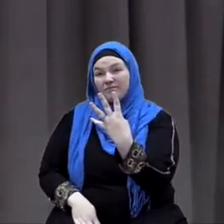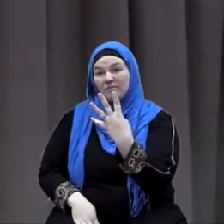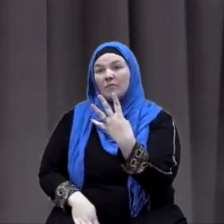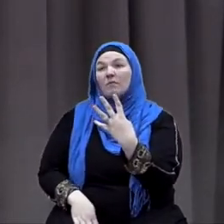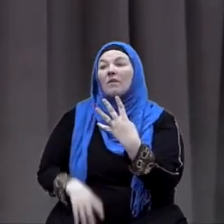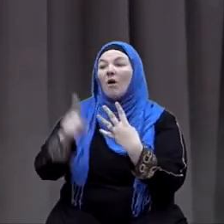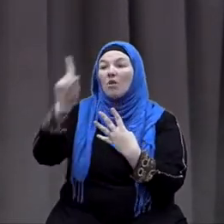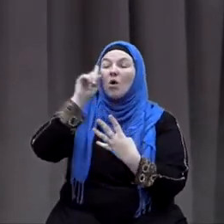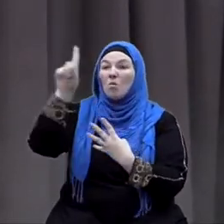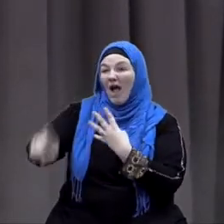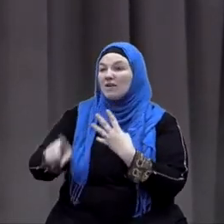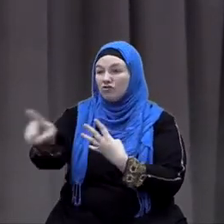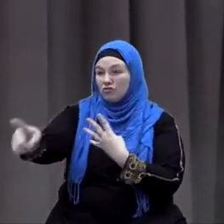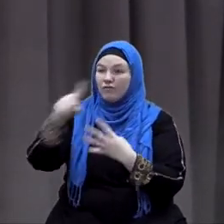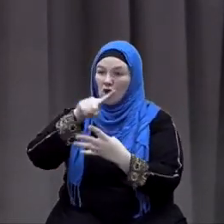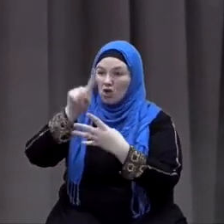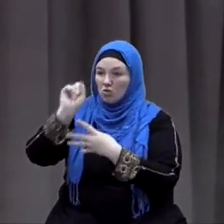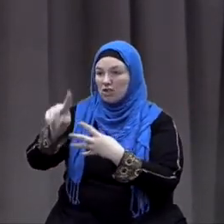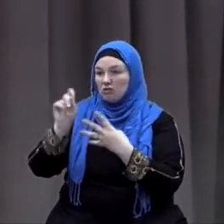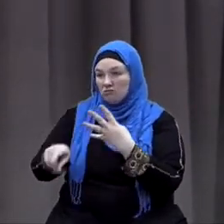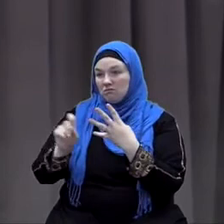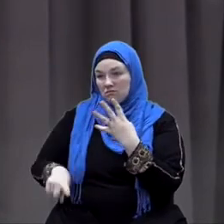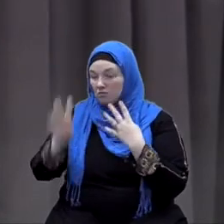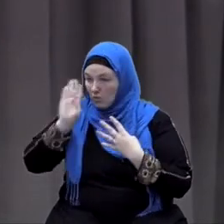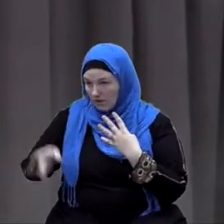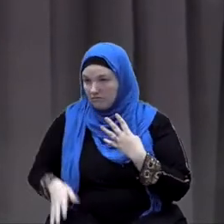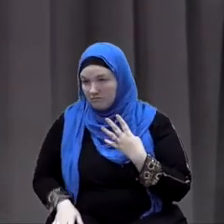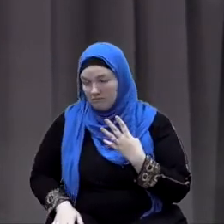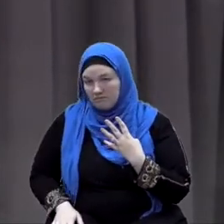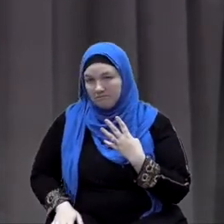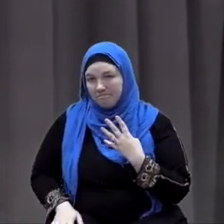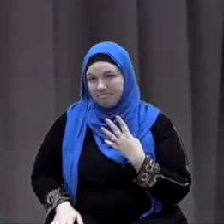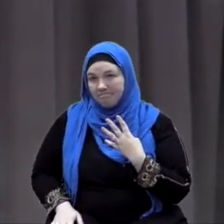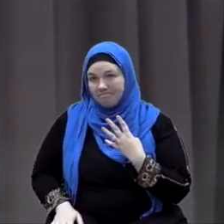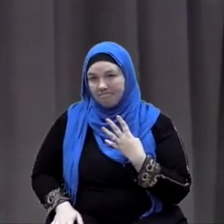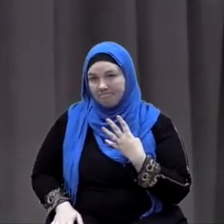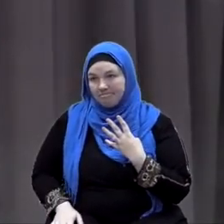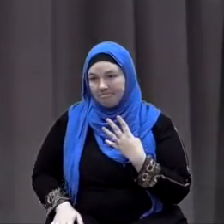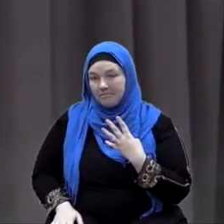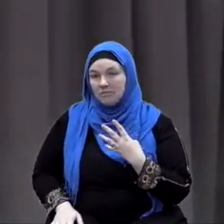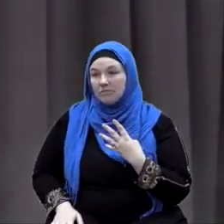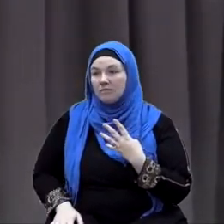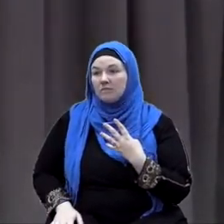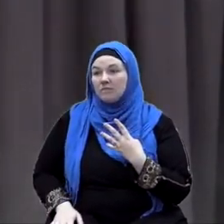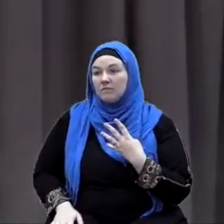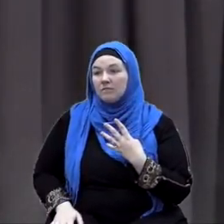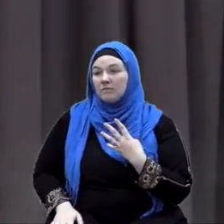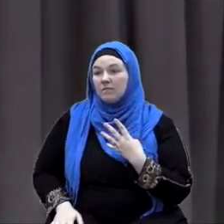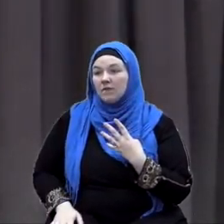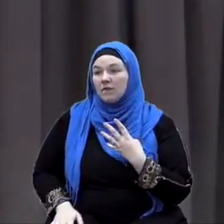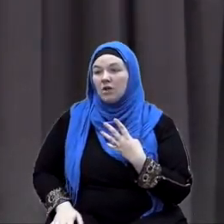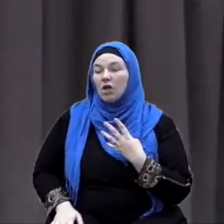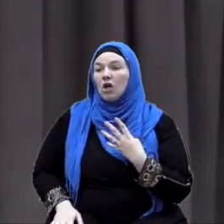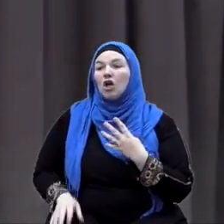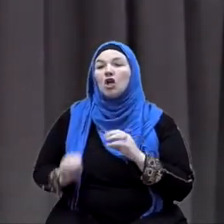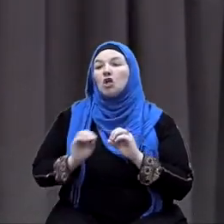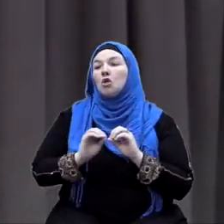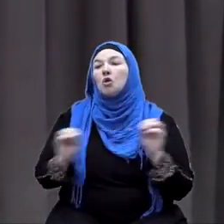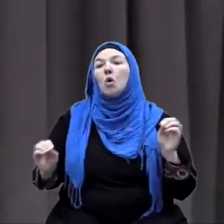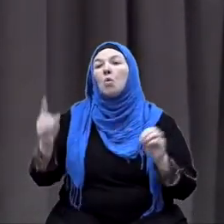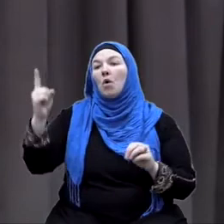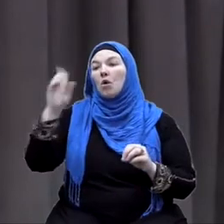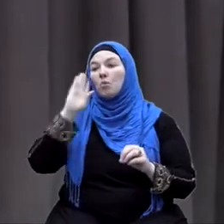قدم عبد يوم القيامة حتى يسأل عن 4. Nobody will move his